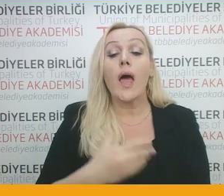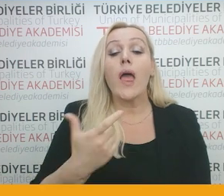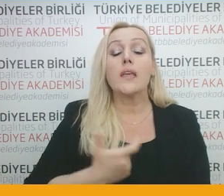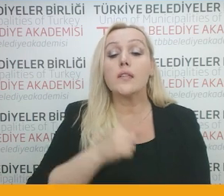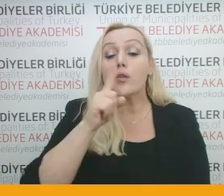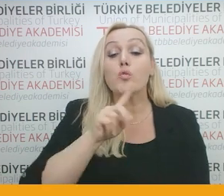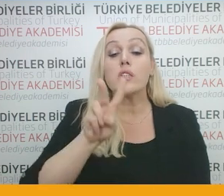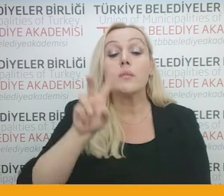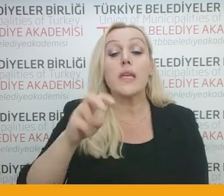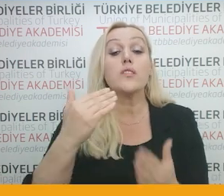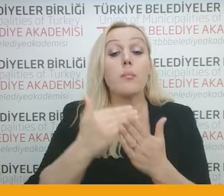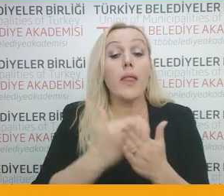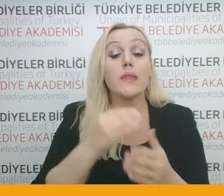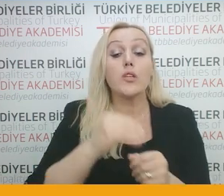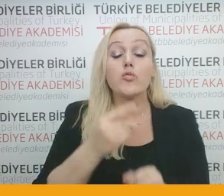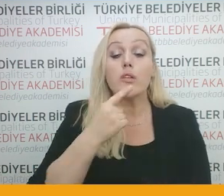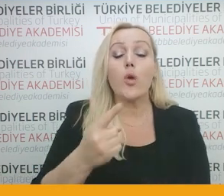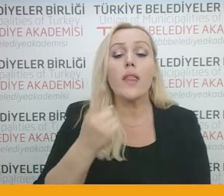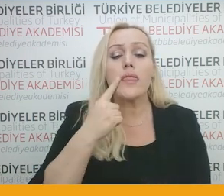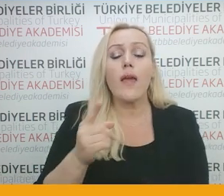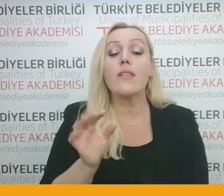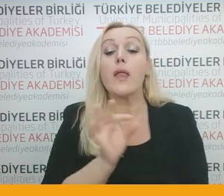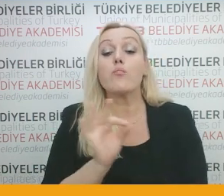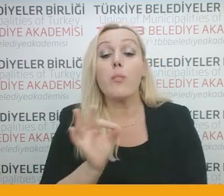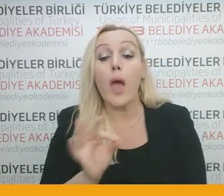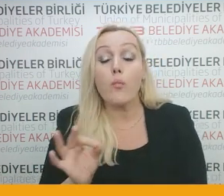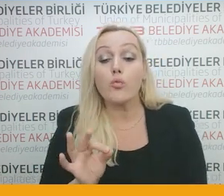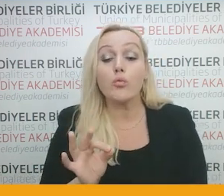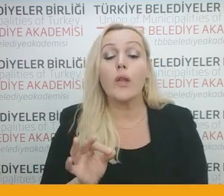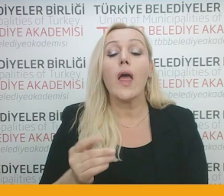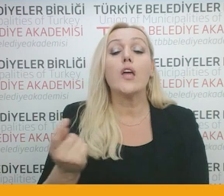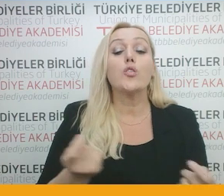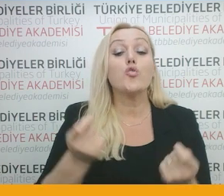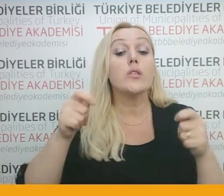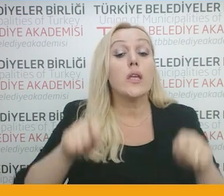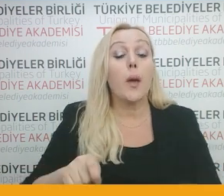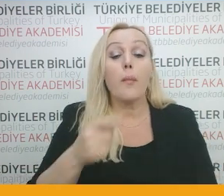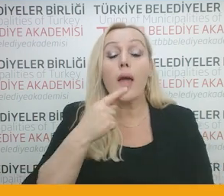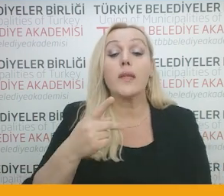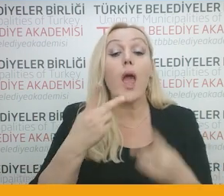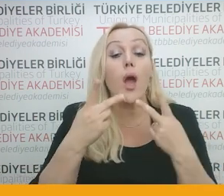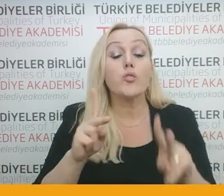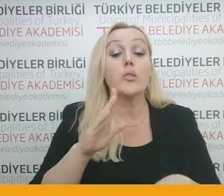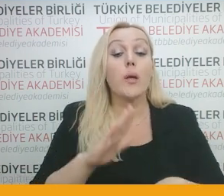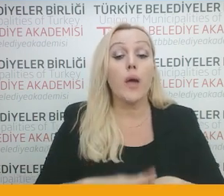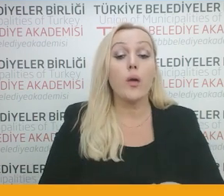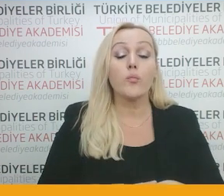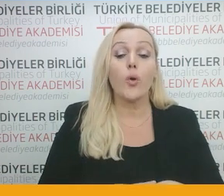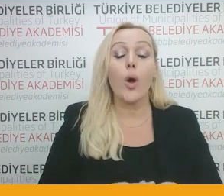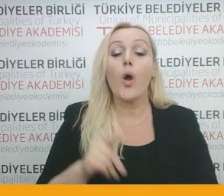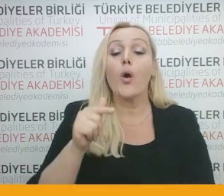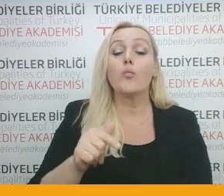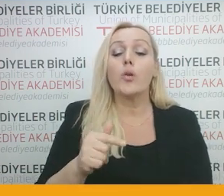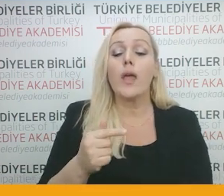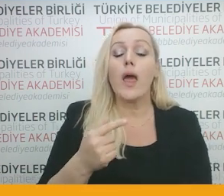maddesine atıf yapıyor. Devlet memuru eliyle işini görür diye şeklinde tarif ediyor. Buraya